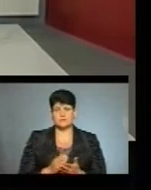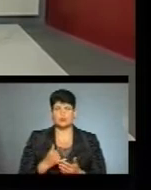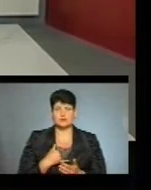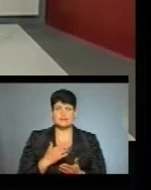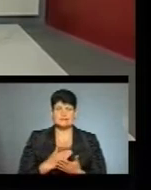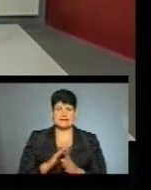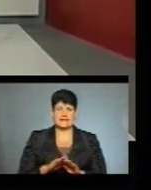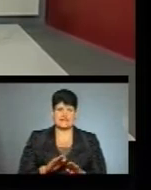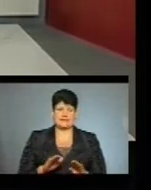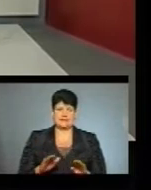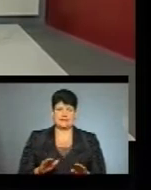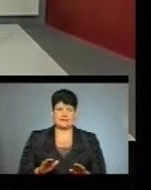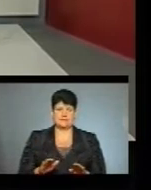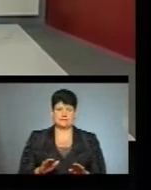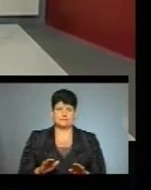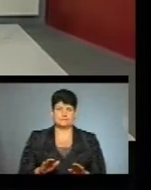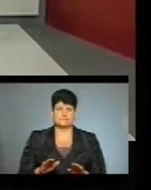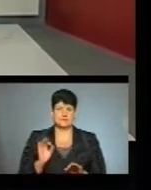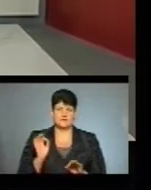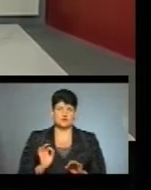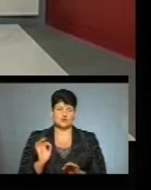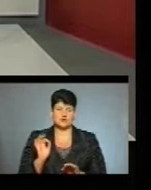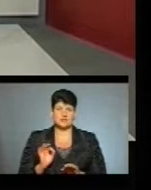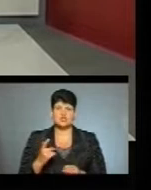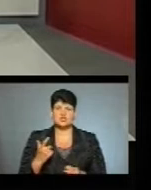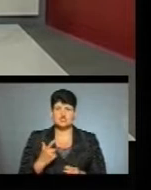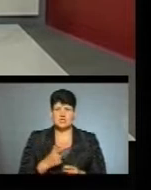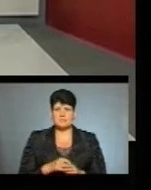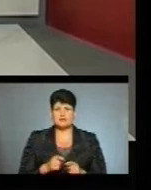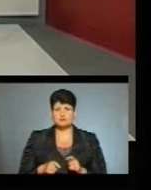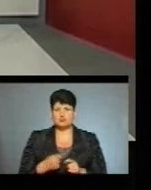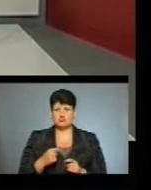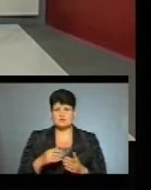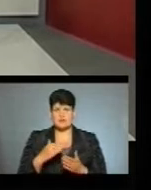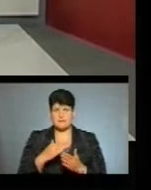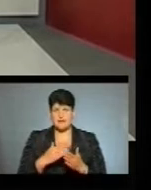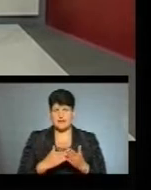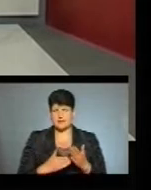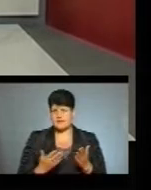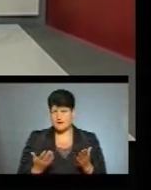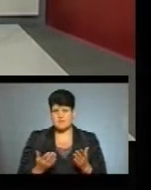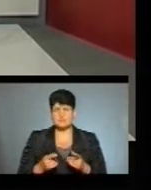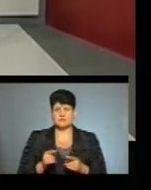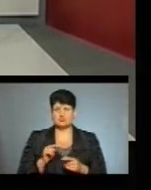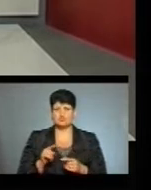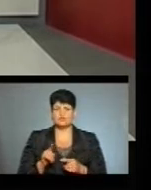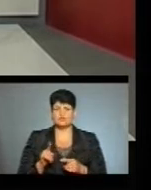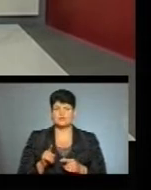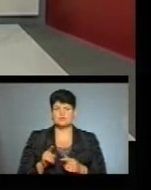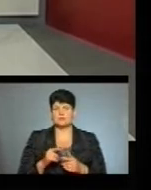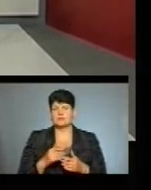діти, досить достатній відсоток, які щепляться з порушенням календаря щеплень через те, що вони мають